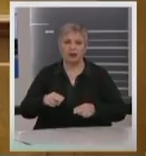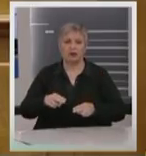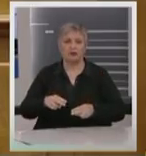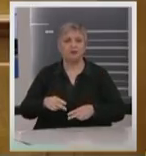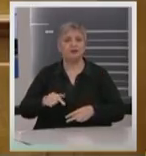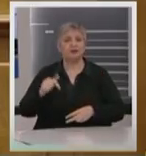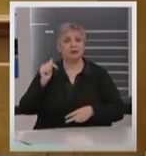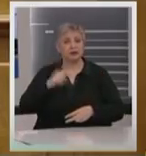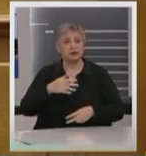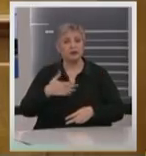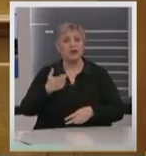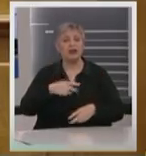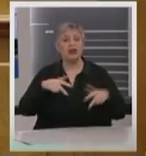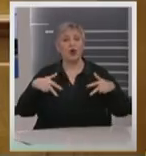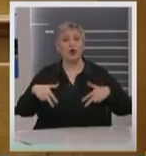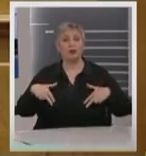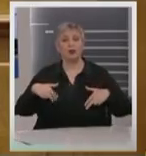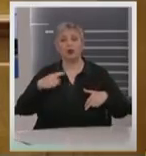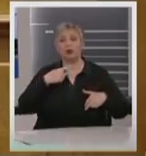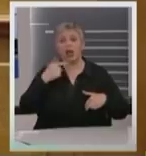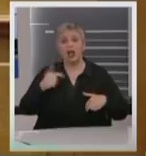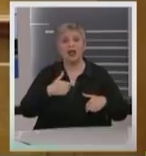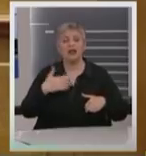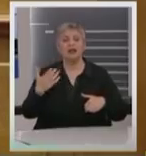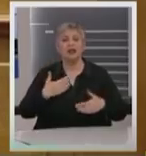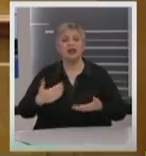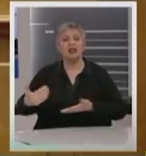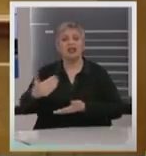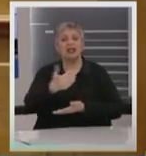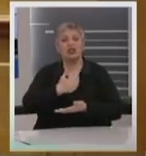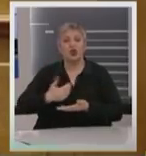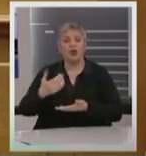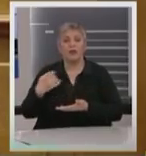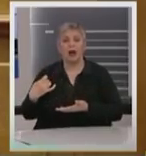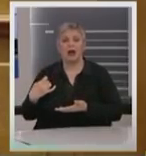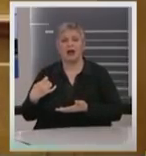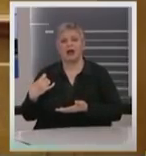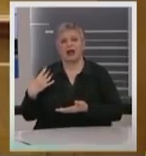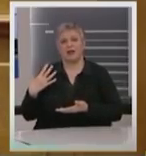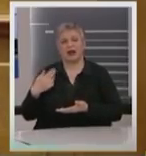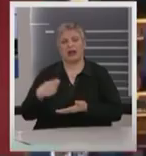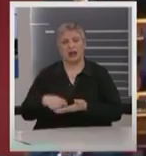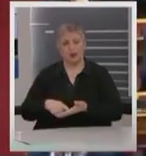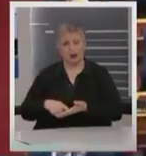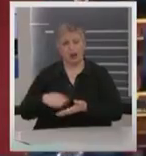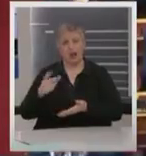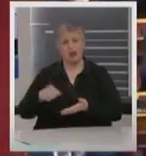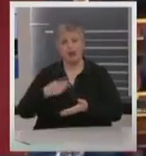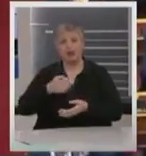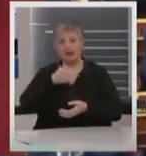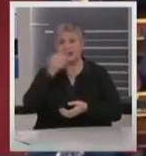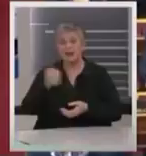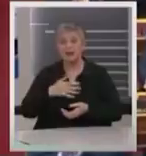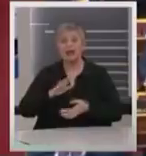ότι θα παραιτηθεί. Θα παραιτηθεί αν μειώσει το αφορολόγητο. Δύο φορές το μειώσατε. Και ακόμα κάθεστε στη θέση σας. Και κουνάτε σκοπτικά το κεφάλι σας.